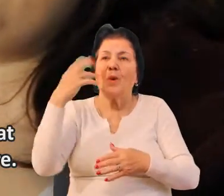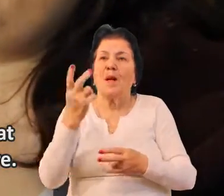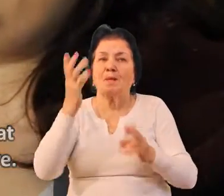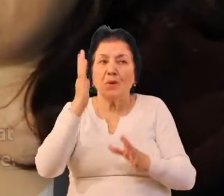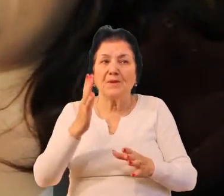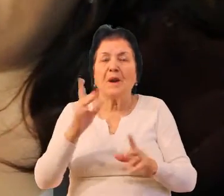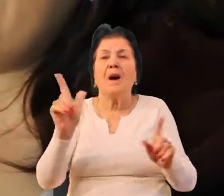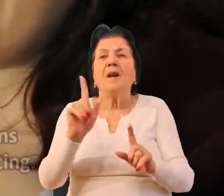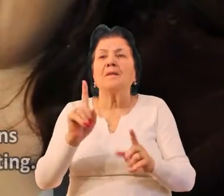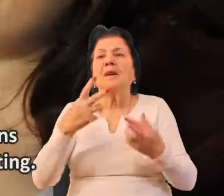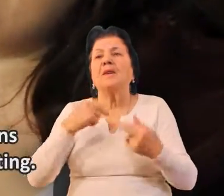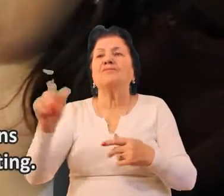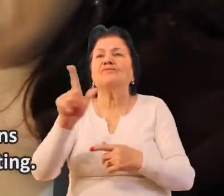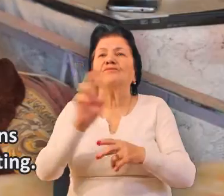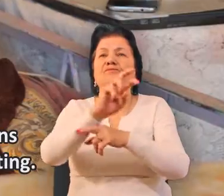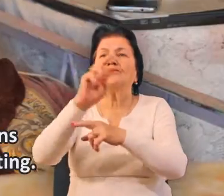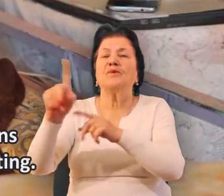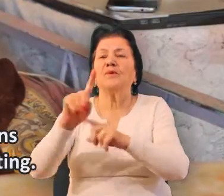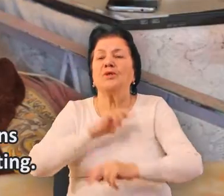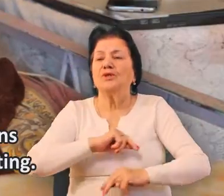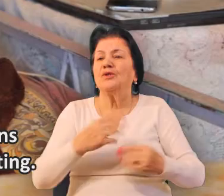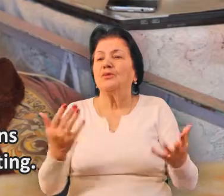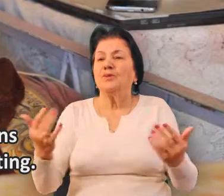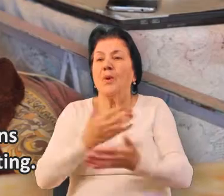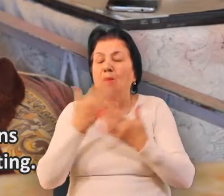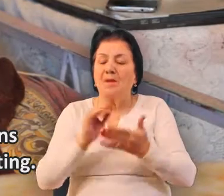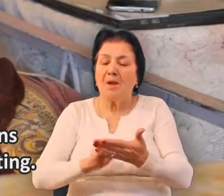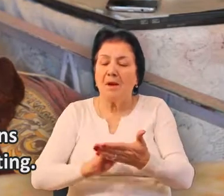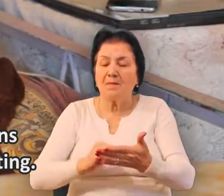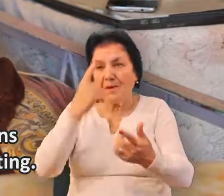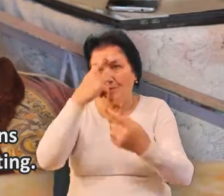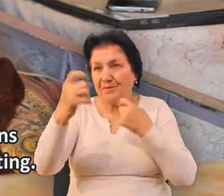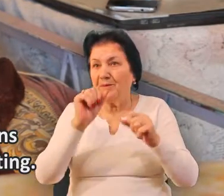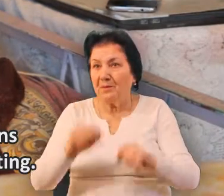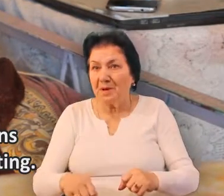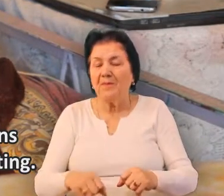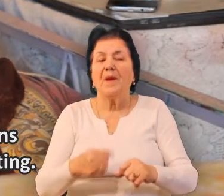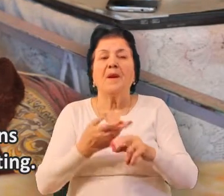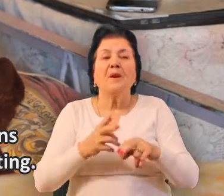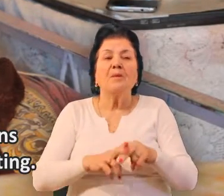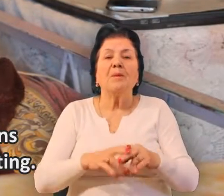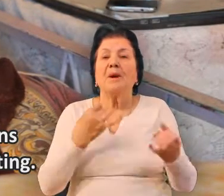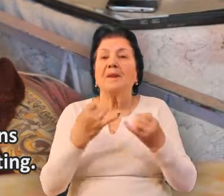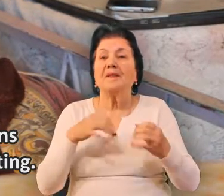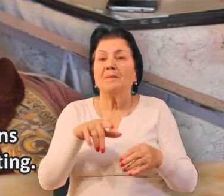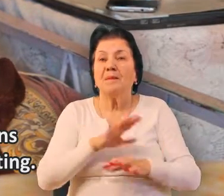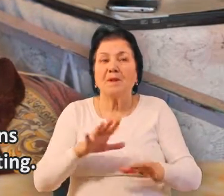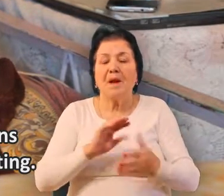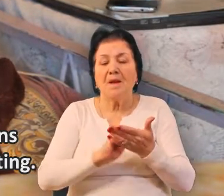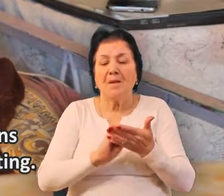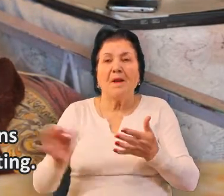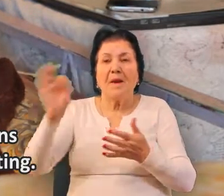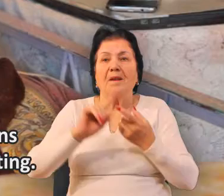çox lazım olacaq. Harasa çıxa bilməyəndə, hansısa bir istəyimi heç olmasa yazmaq vasitəsilə çatdıra bilim. Gedib üzcə